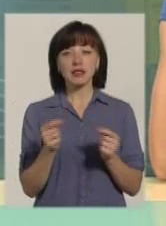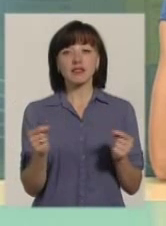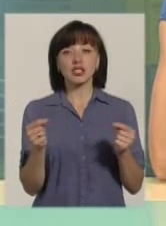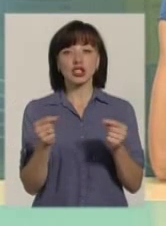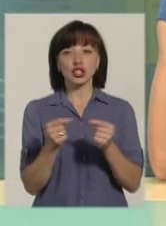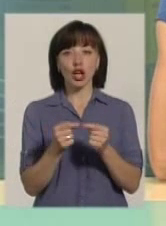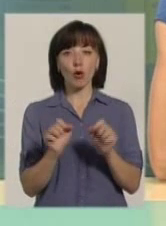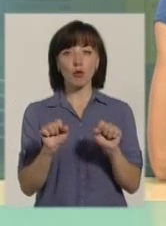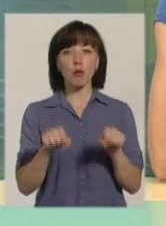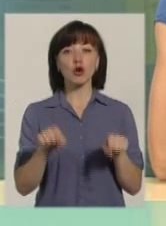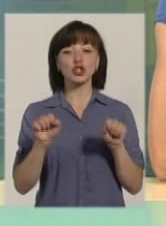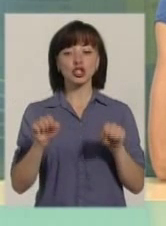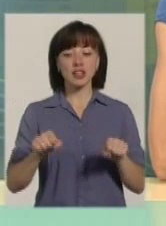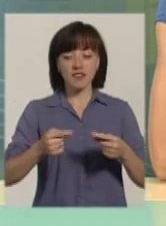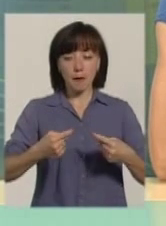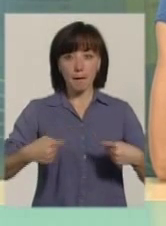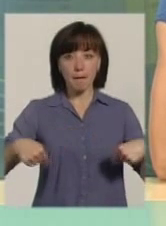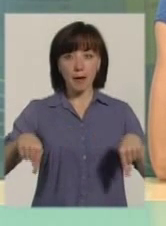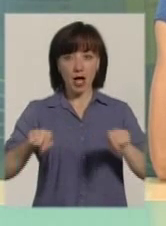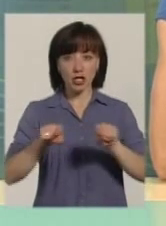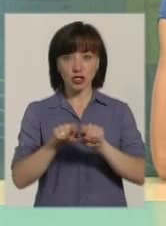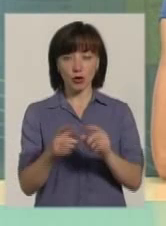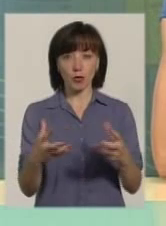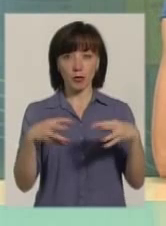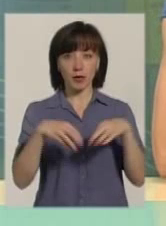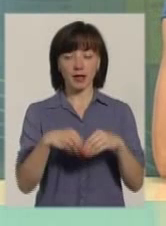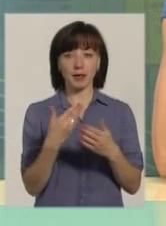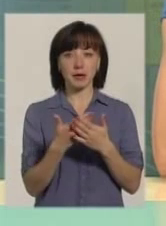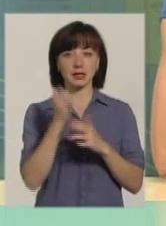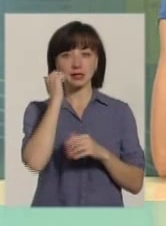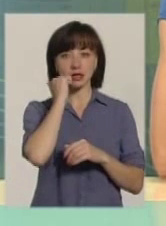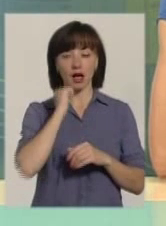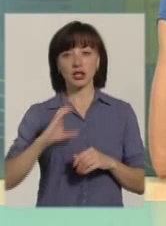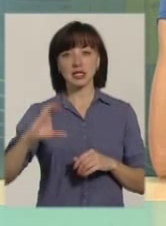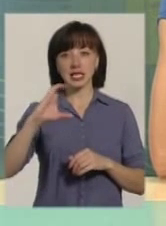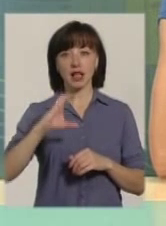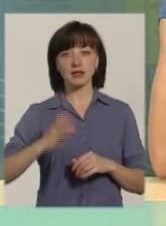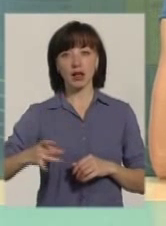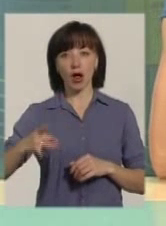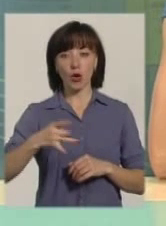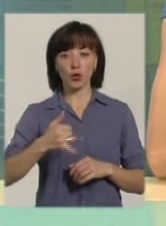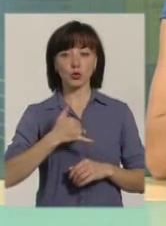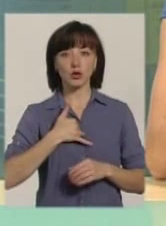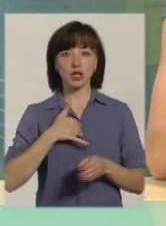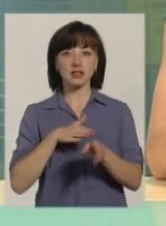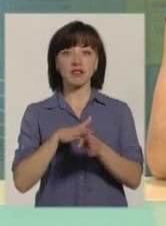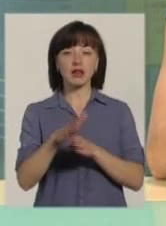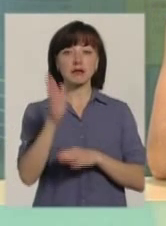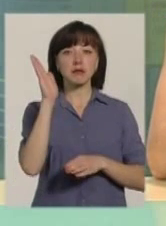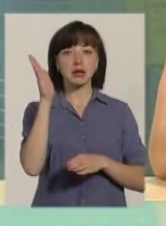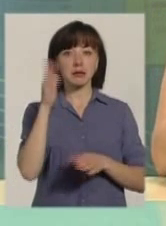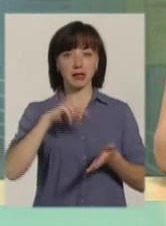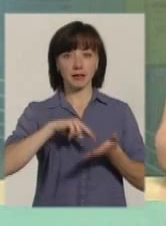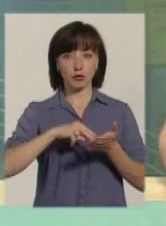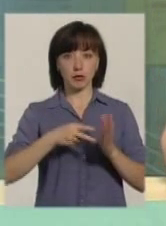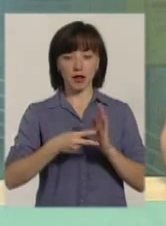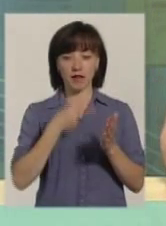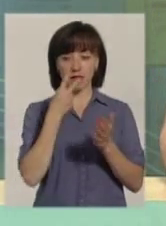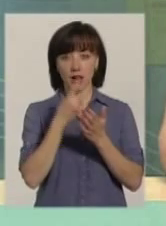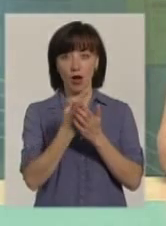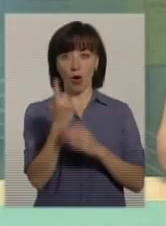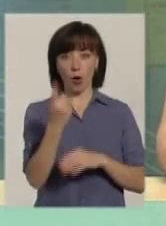визначають можливі межі такого об'єднання. Наприклад, Старосинявський район у нас весь в перспективному плані виглядає як